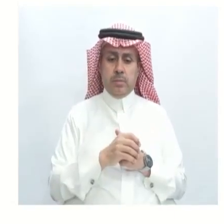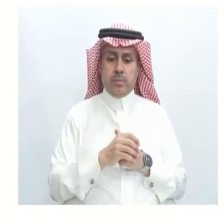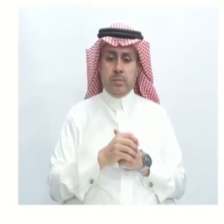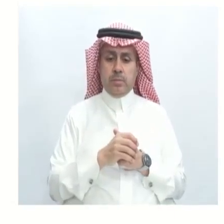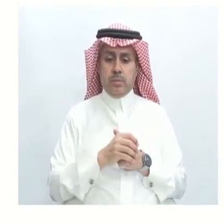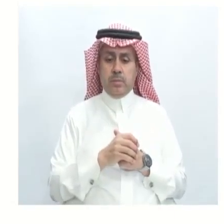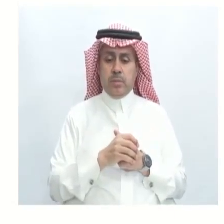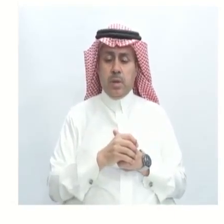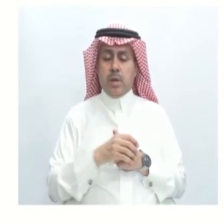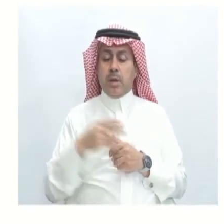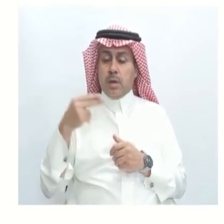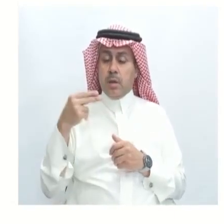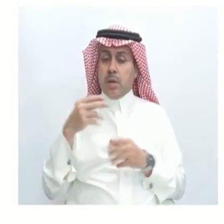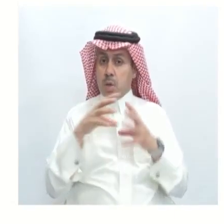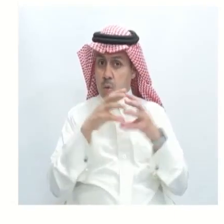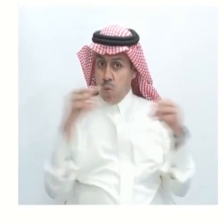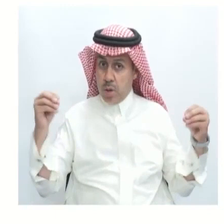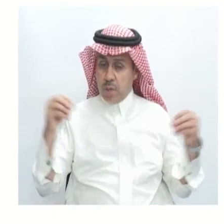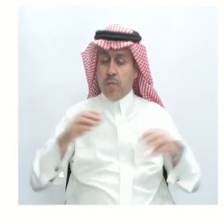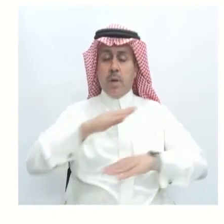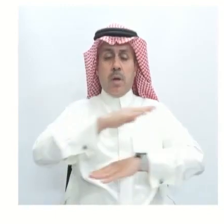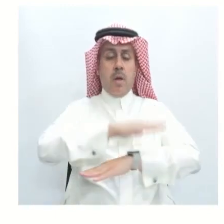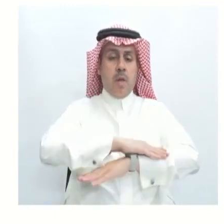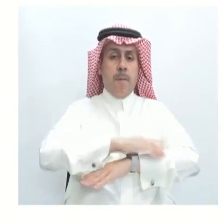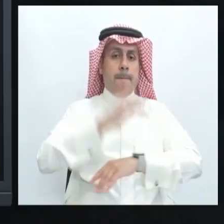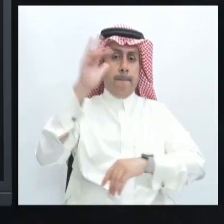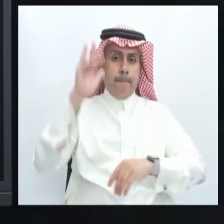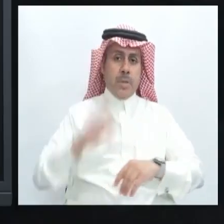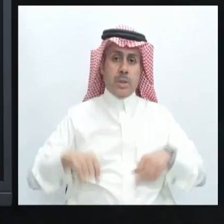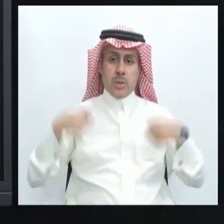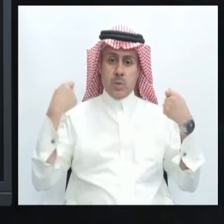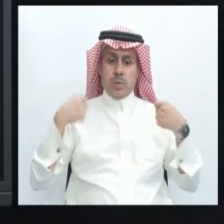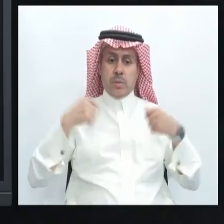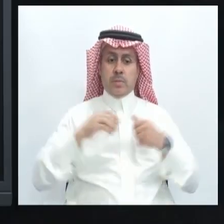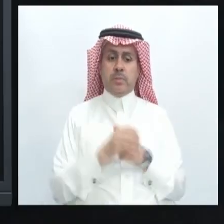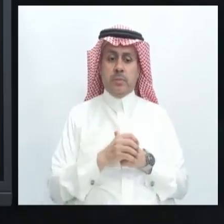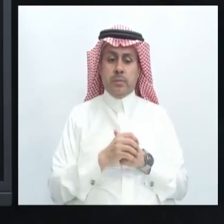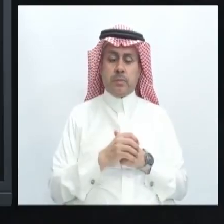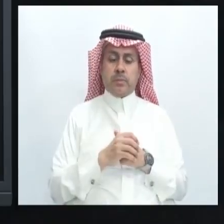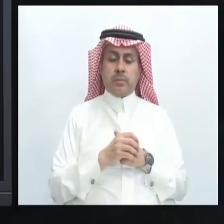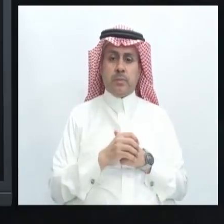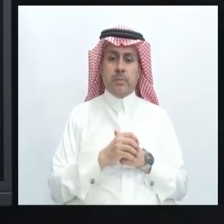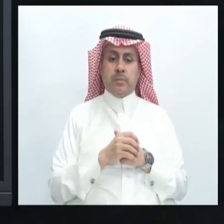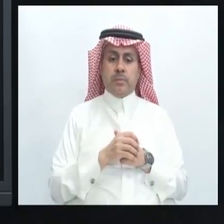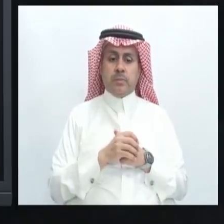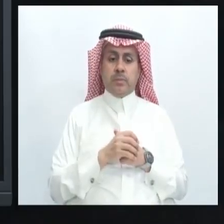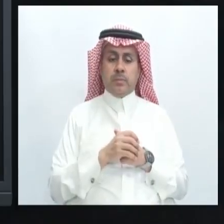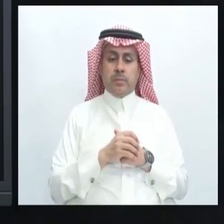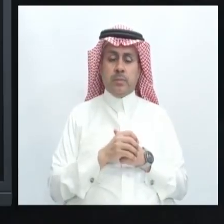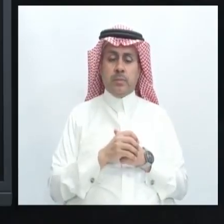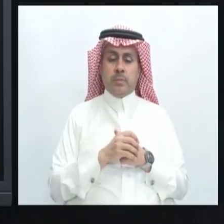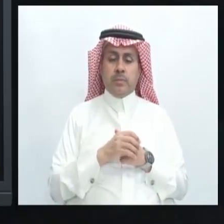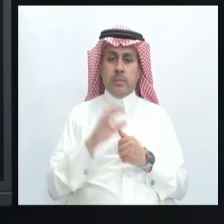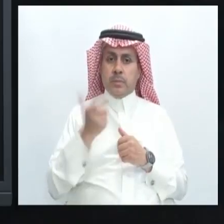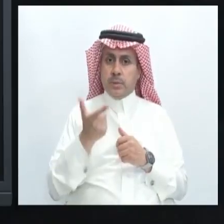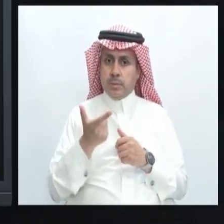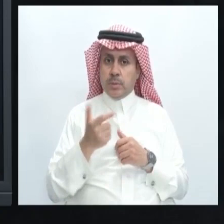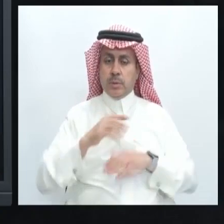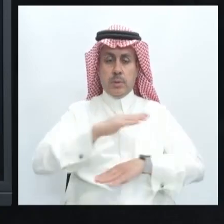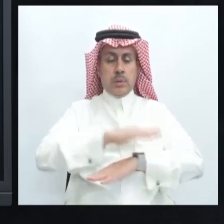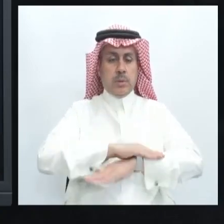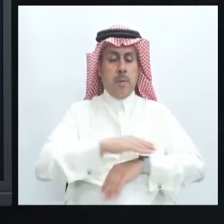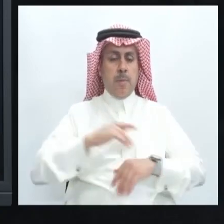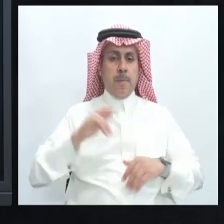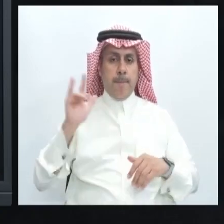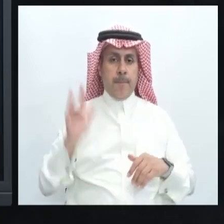الان سنعرف بنظام مجلس الوزراء وقد ذكرنا ذلك في الدرس الماضي ما هو نظام مجلس الوزراء